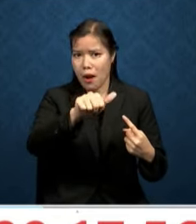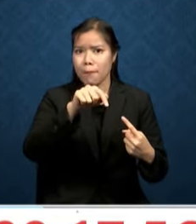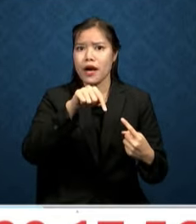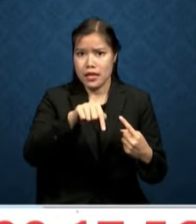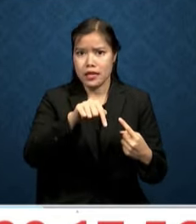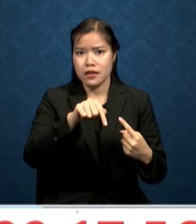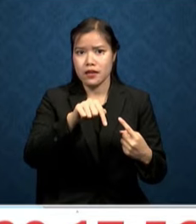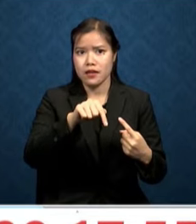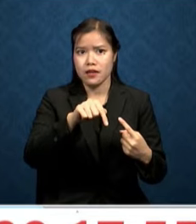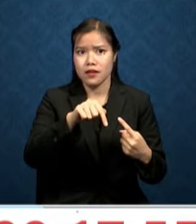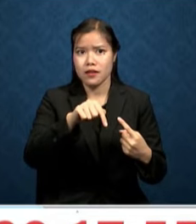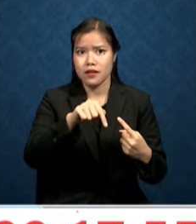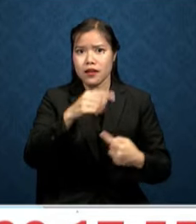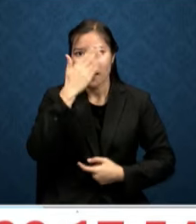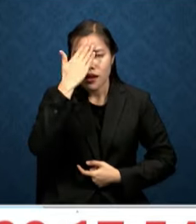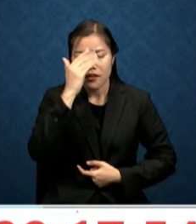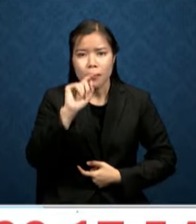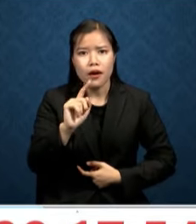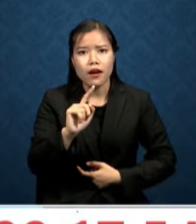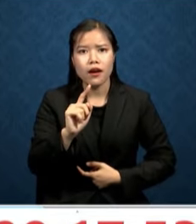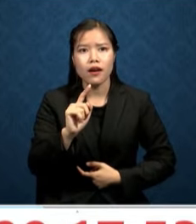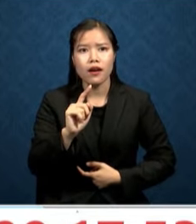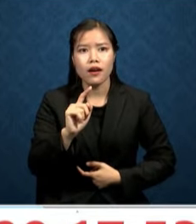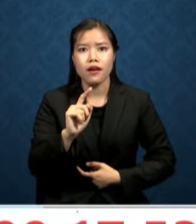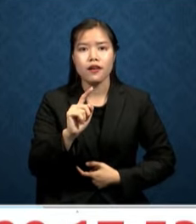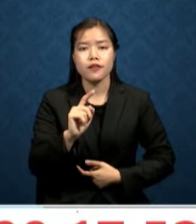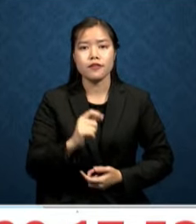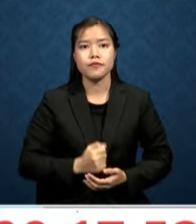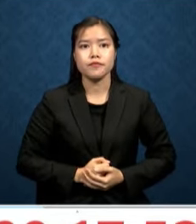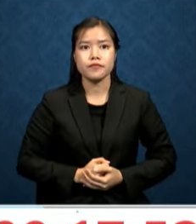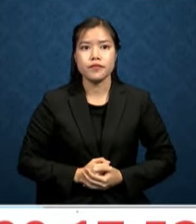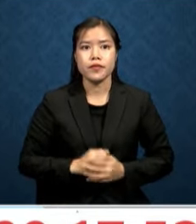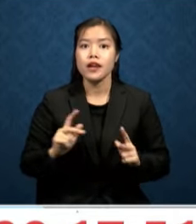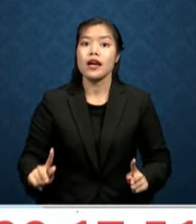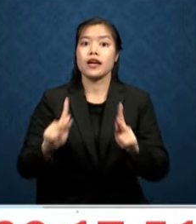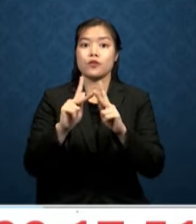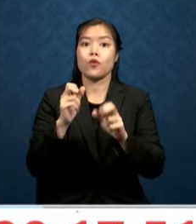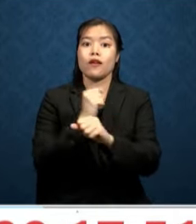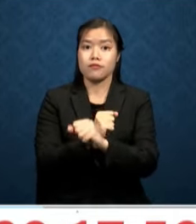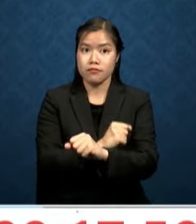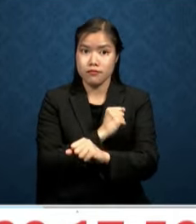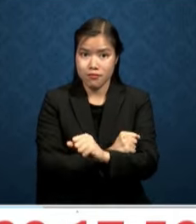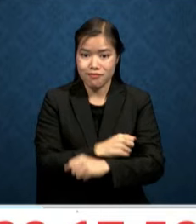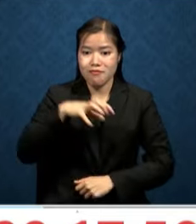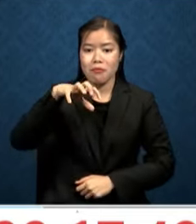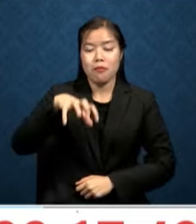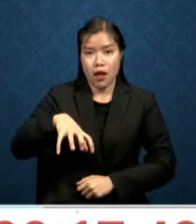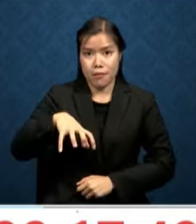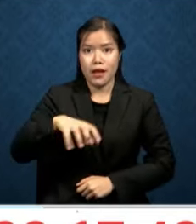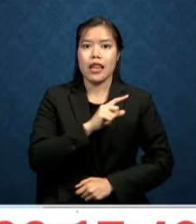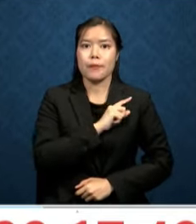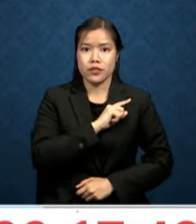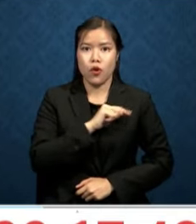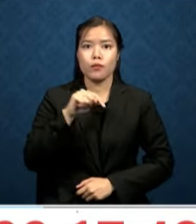ม่รันในเรื่องของกระทรวงแรงงานนะฮะซึ่งเป็นกระทรวงที่จะต้องทำหน้าที่ตรง